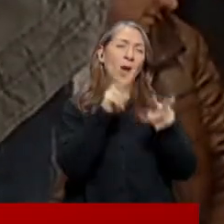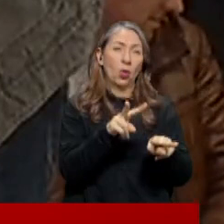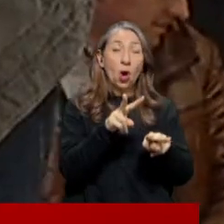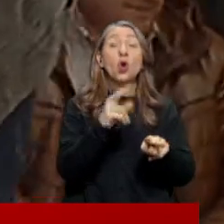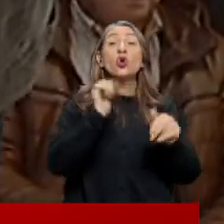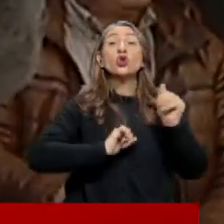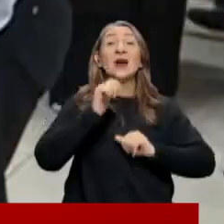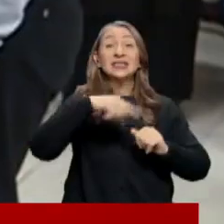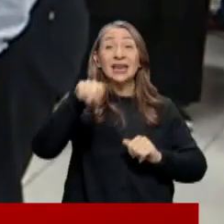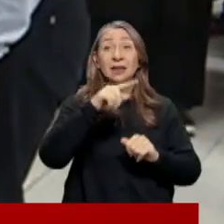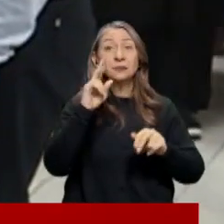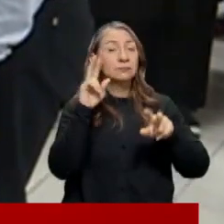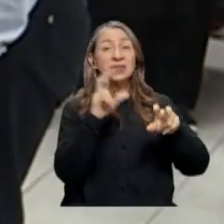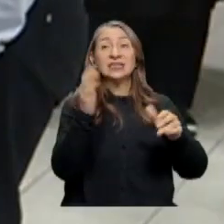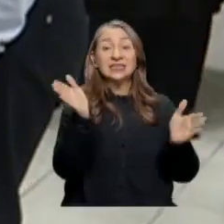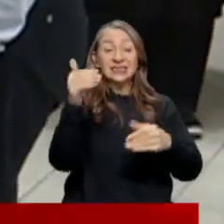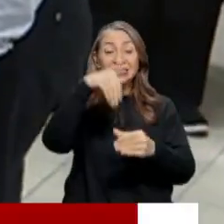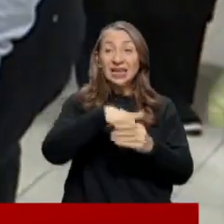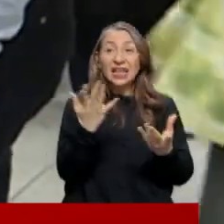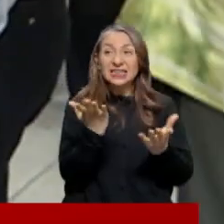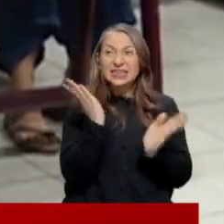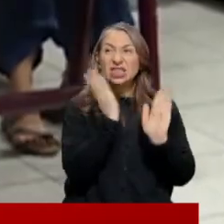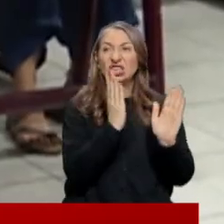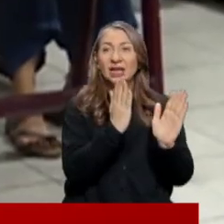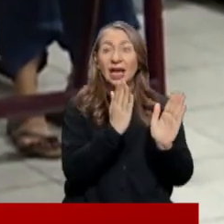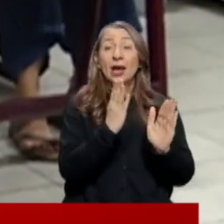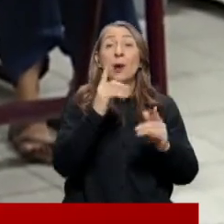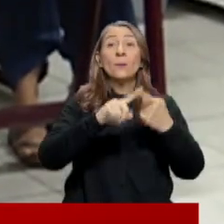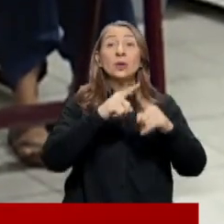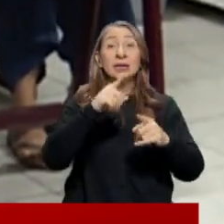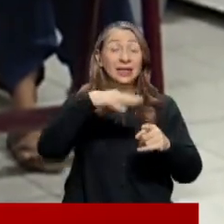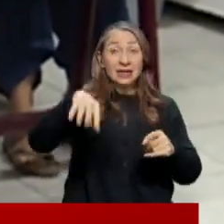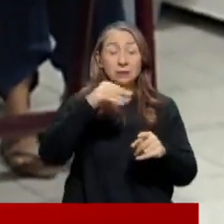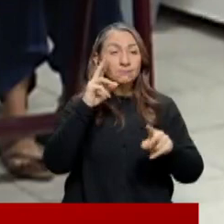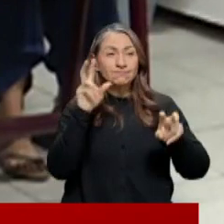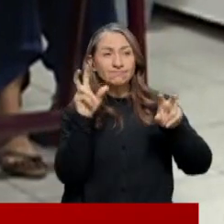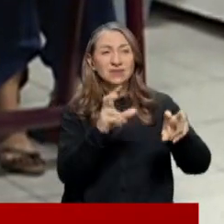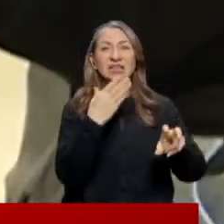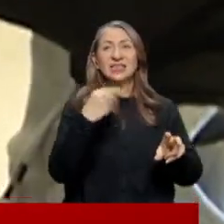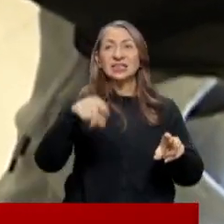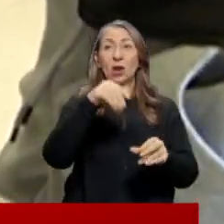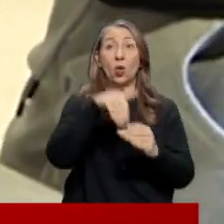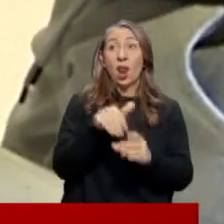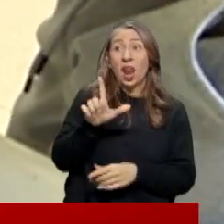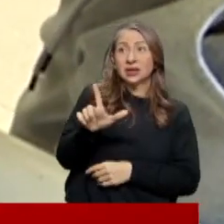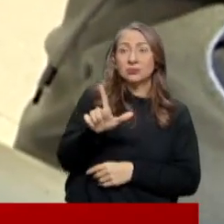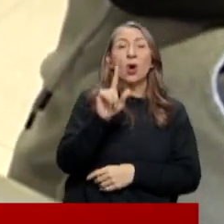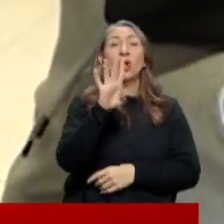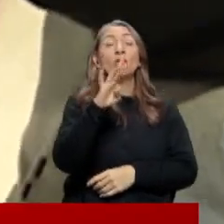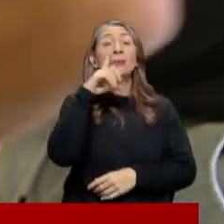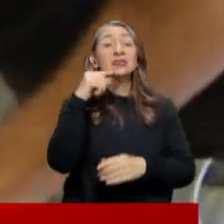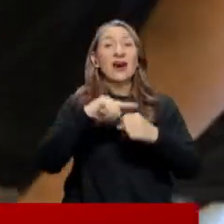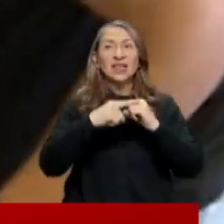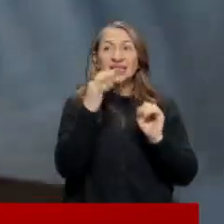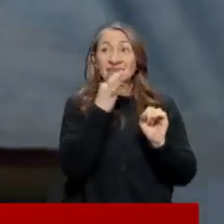bakılıyor. Üniversitelilerin gözü sandıkla nasıl buluşacaklarında, siyasi partilerin gözü ise gençlerin oyunda. 14 Mayıs